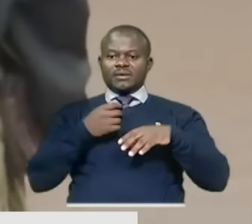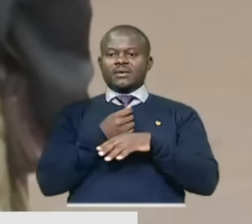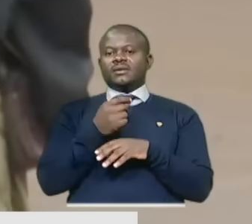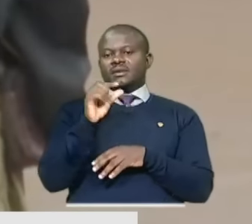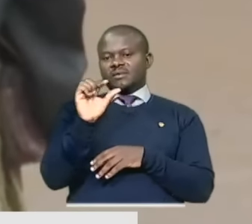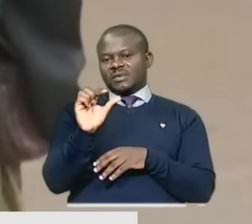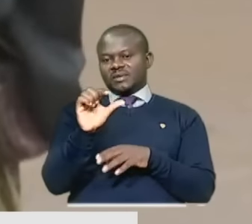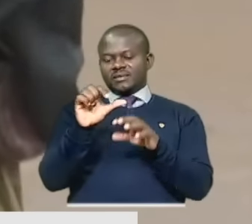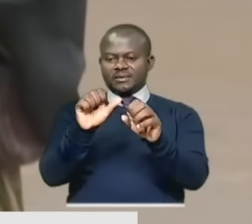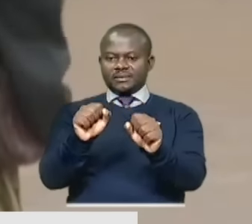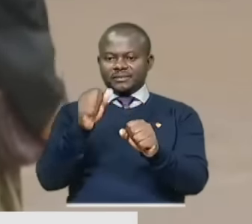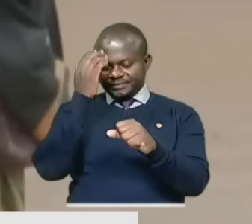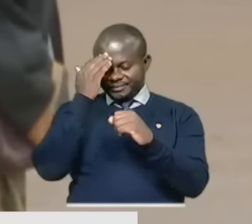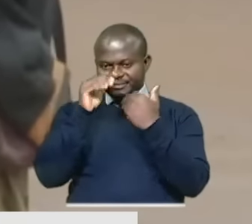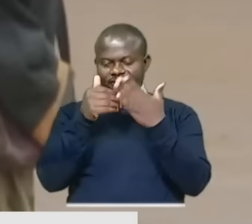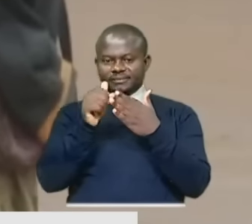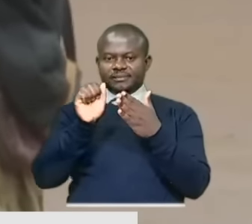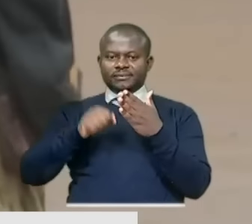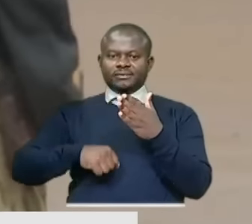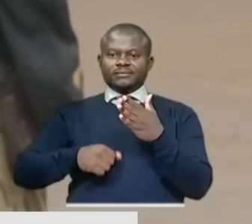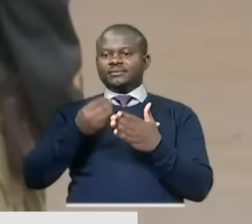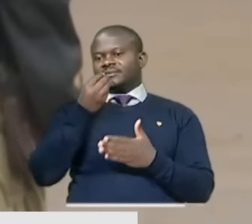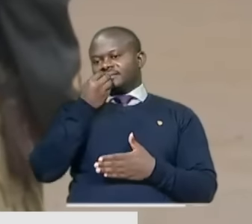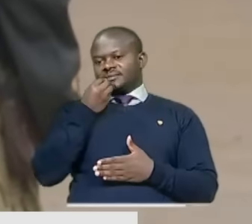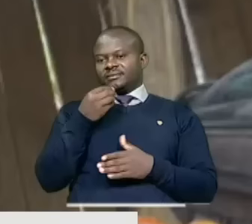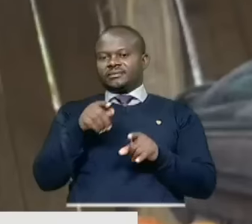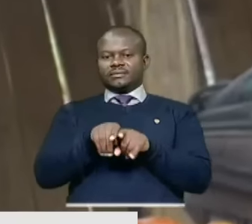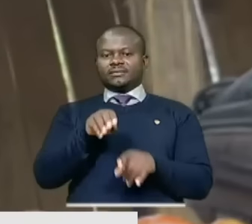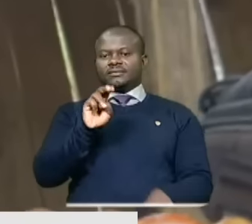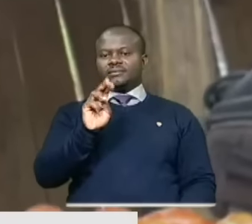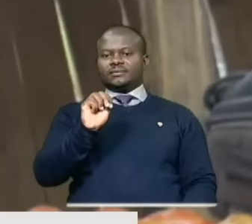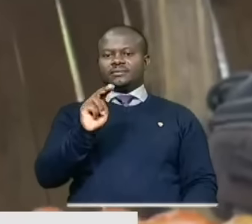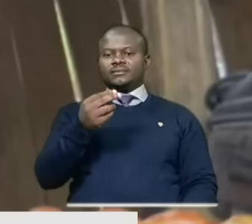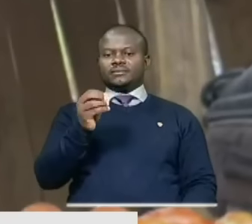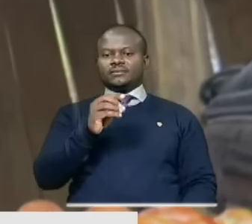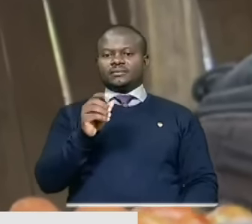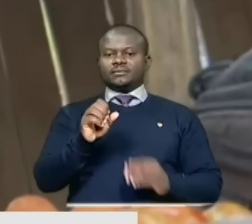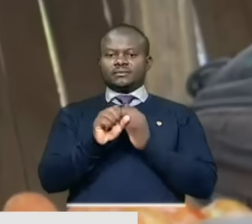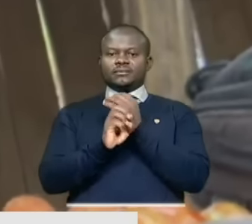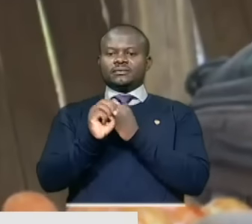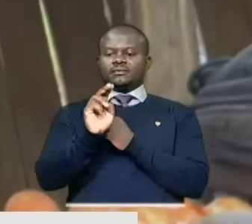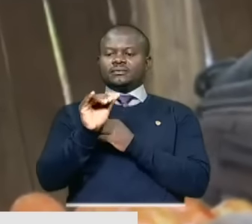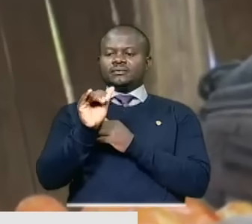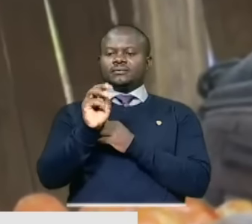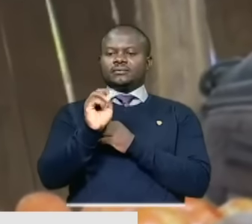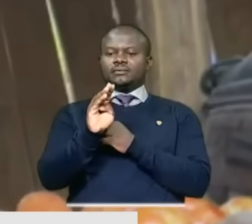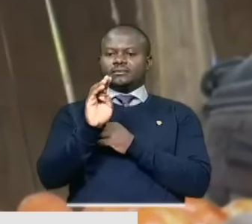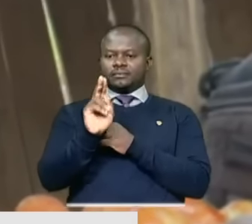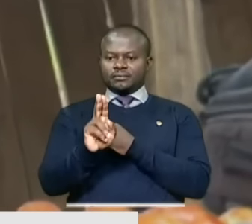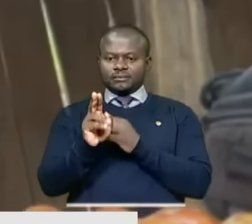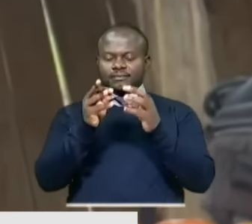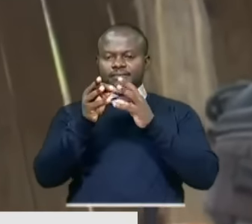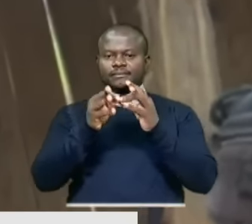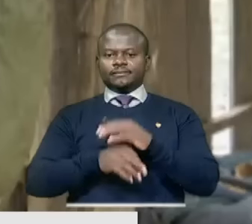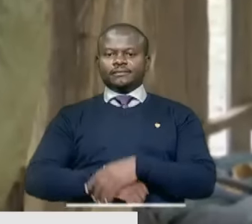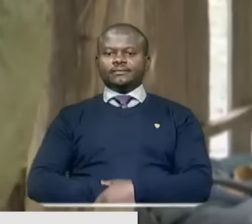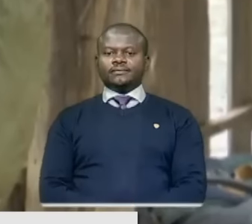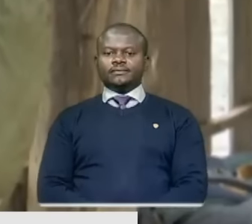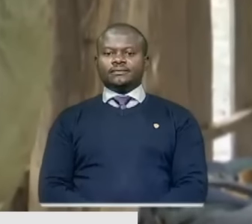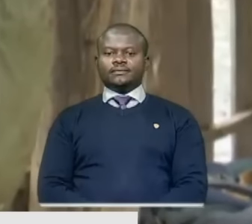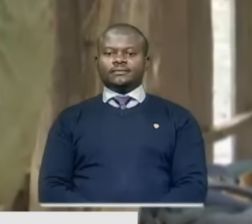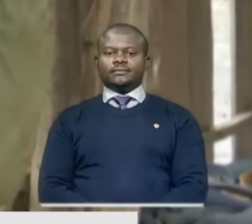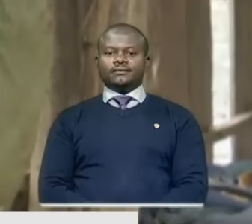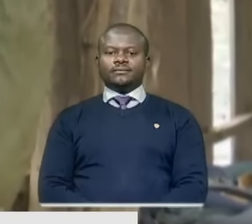mike bafata mu rwego rwo kurengera igifungo k'umuhoza Marie Jeanne wo murenge wa Muyumbu akari ka Rwamagana abisobanura